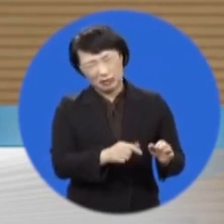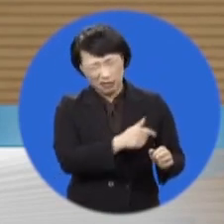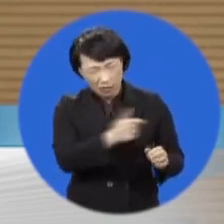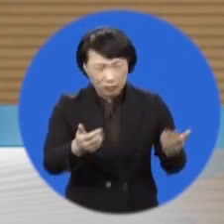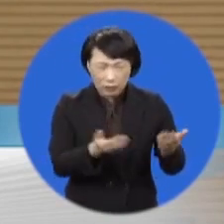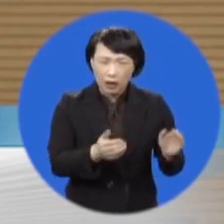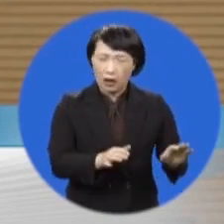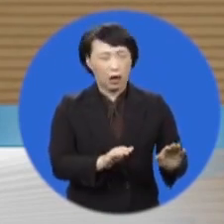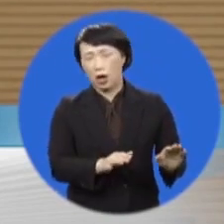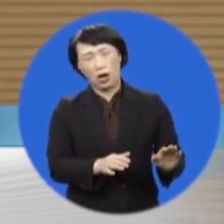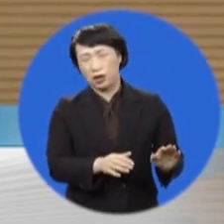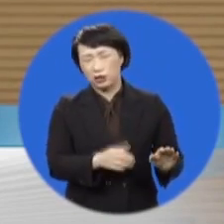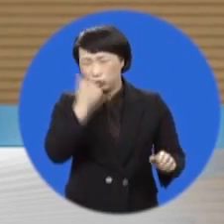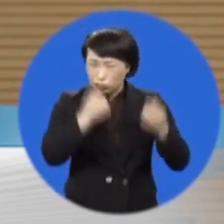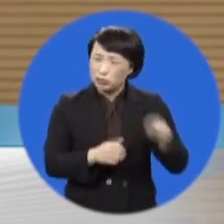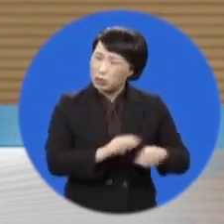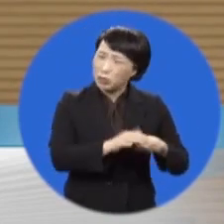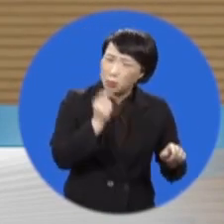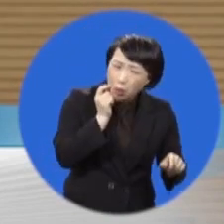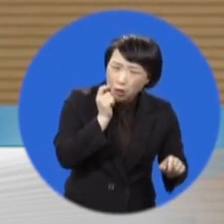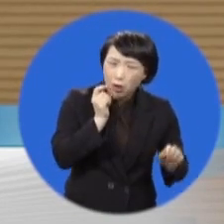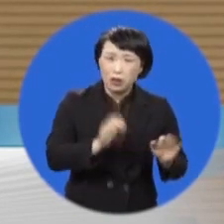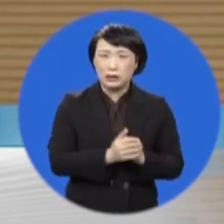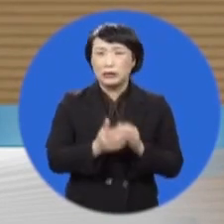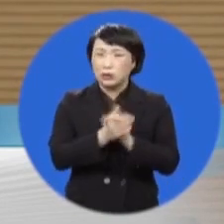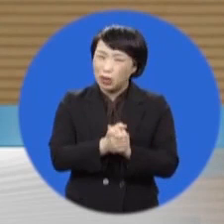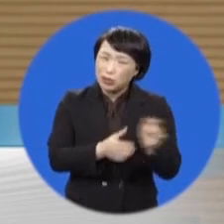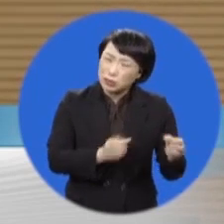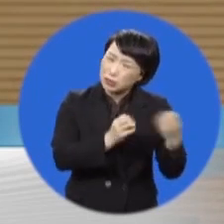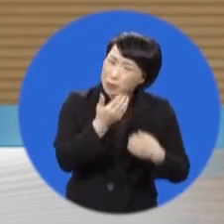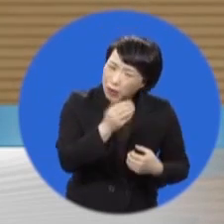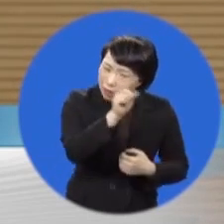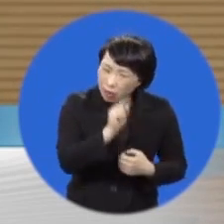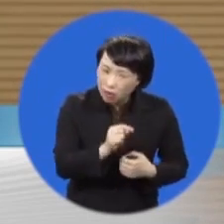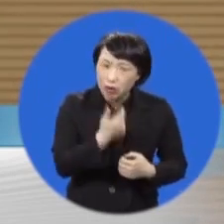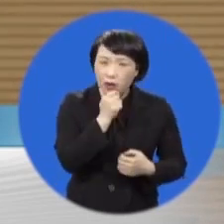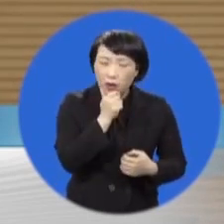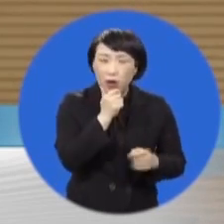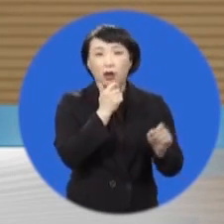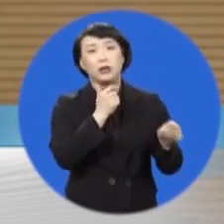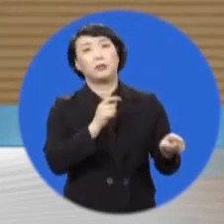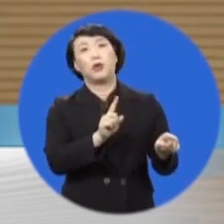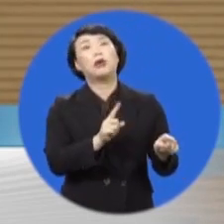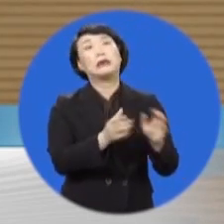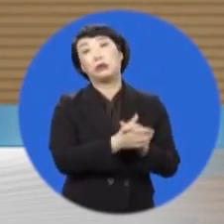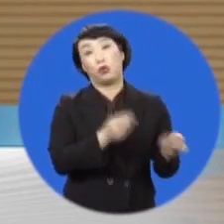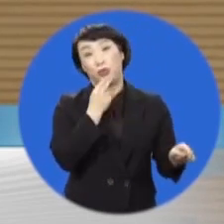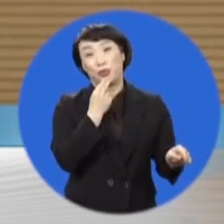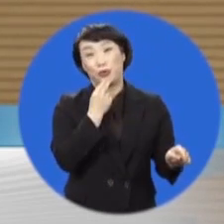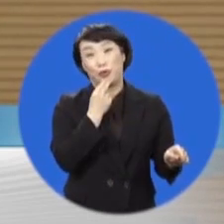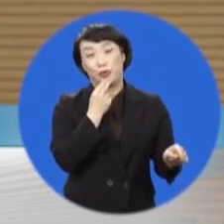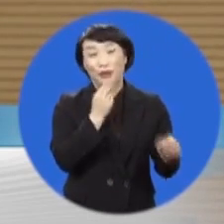큰일이야 이건 아무나 되는 일이 아니야 기도한다고 되겠어 이 사람들은 기도하는 키의